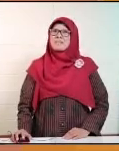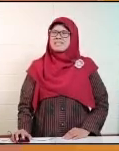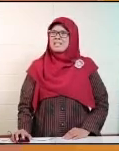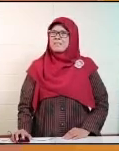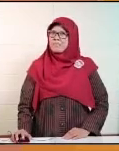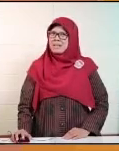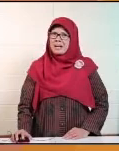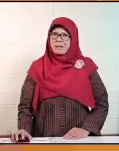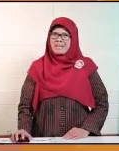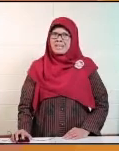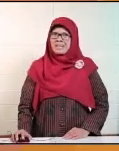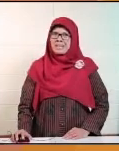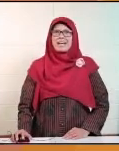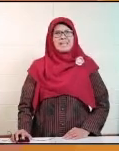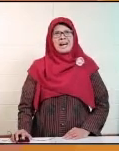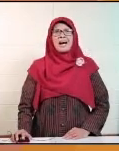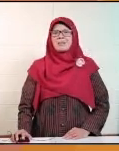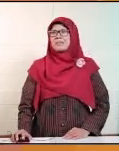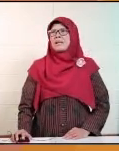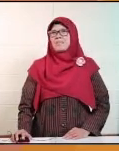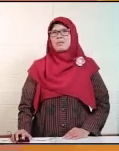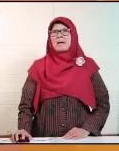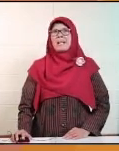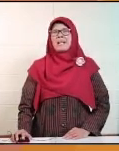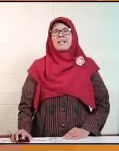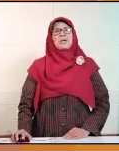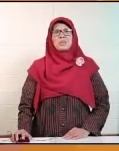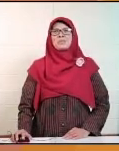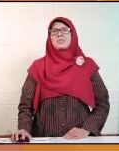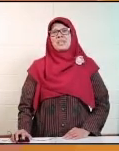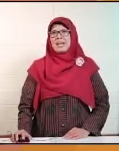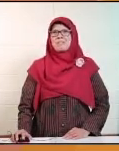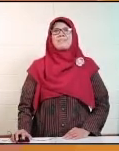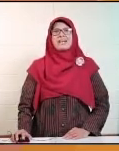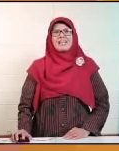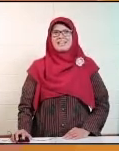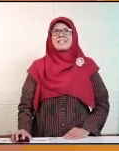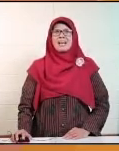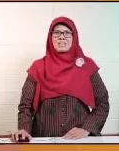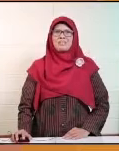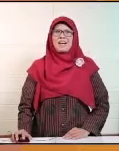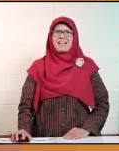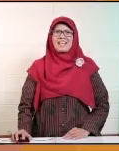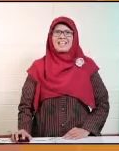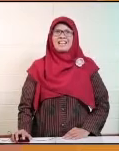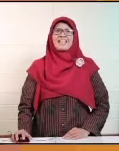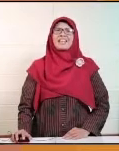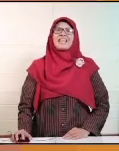menjadi pribadi yang mandiri yang anggun dalam moral Unggul dalam intelektual